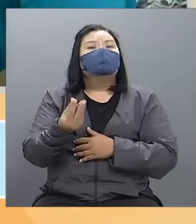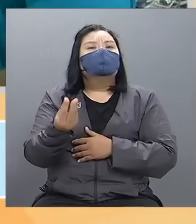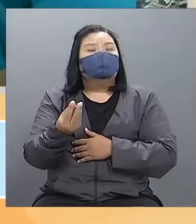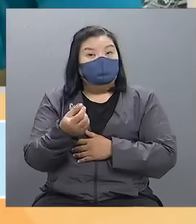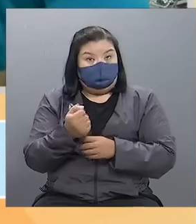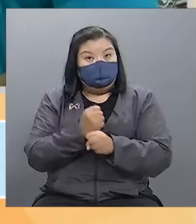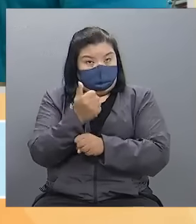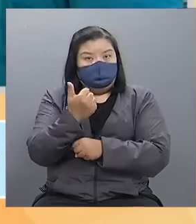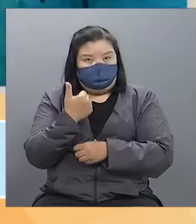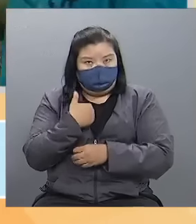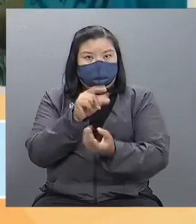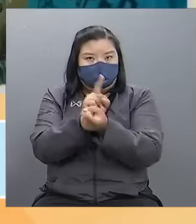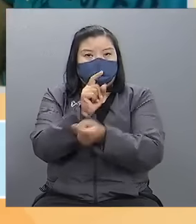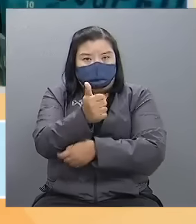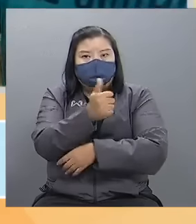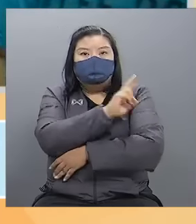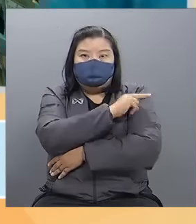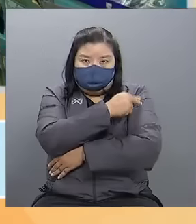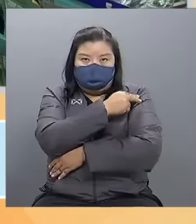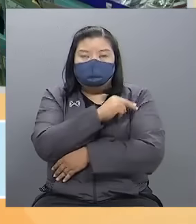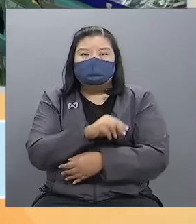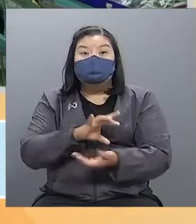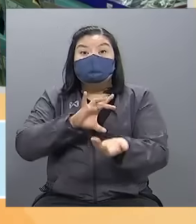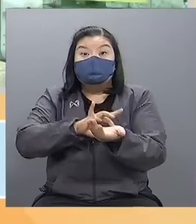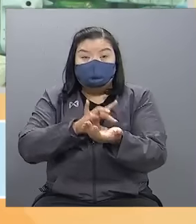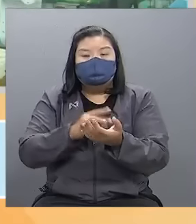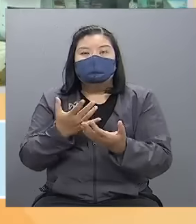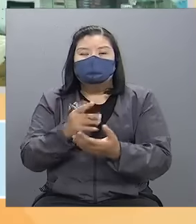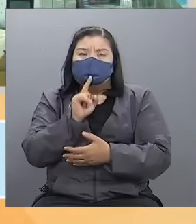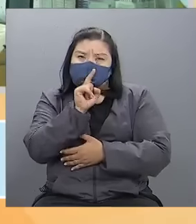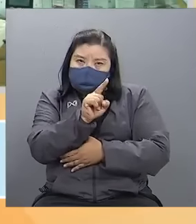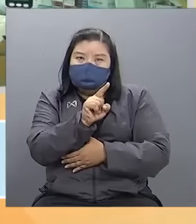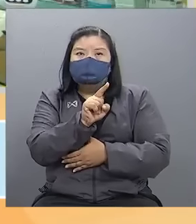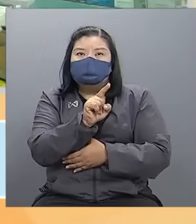อธรร implants้็ภึกษาทางฮตรกรที่อยู่ที่ร้าน